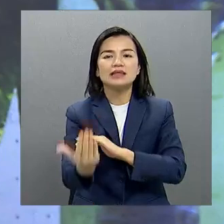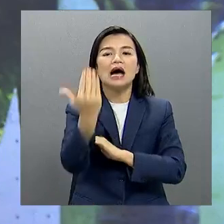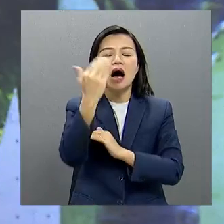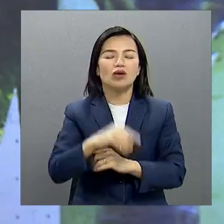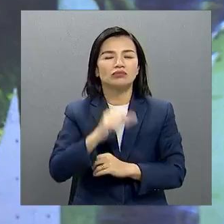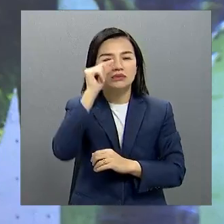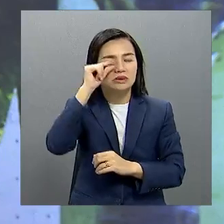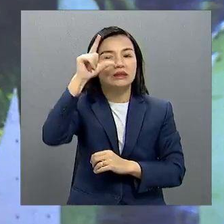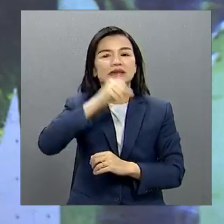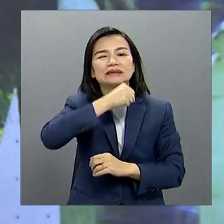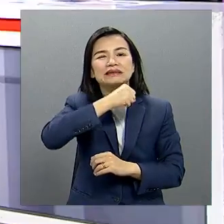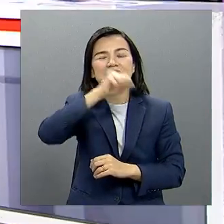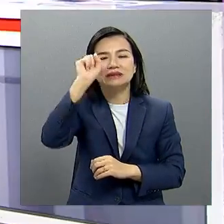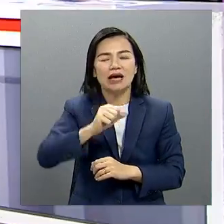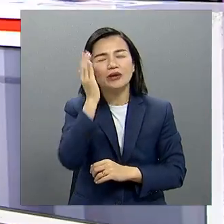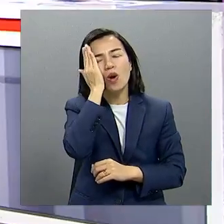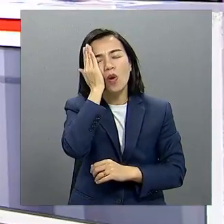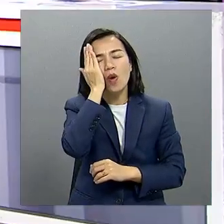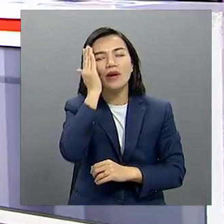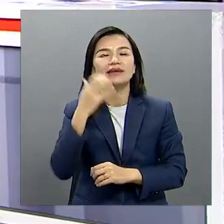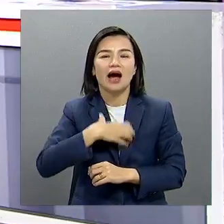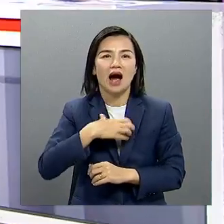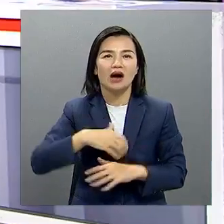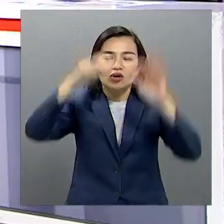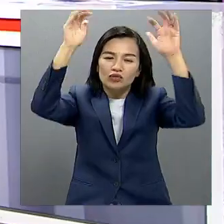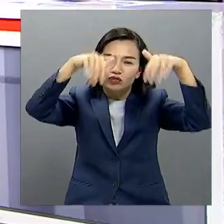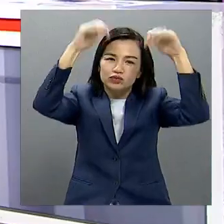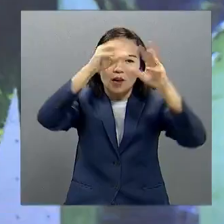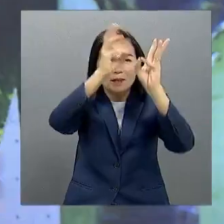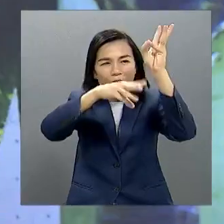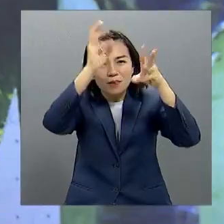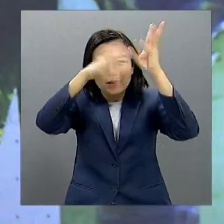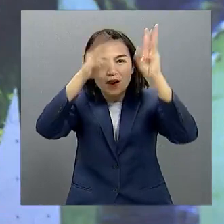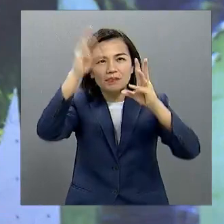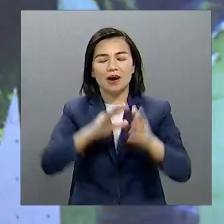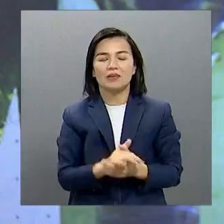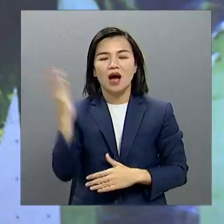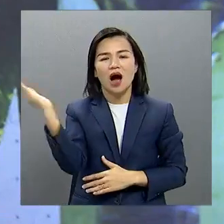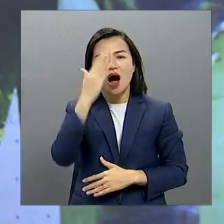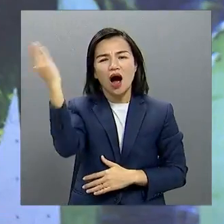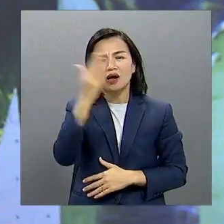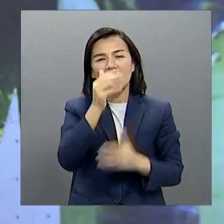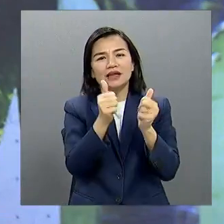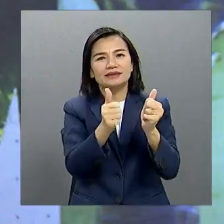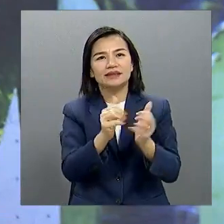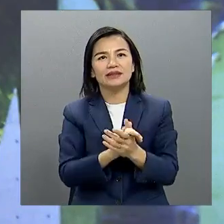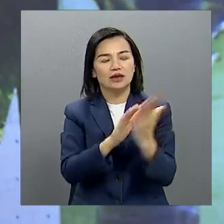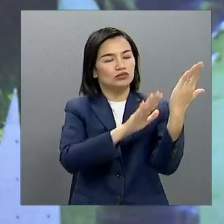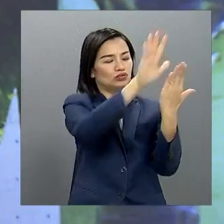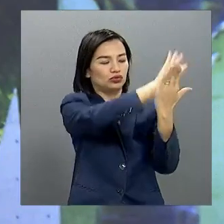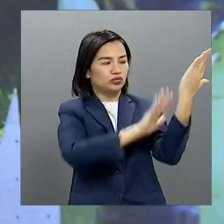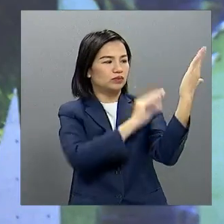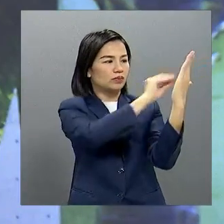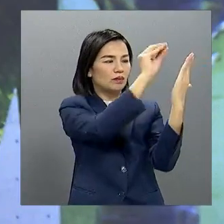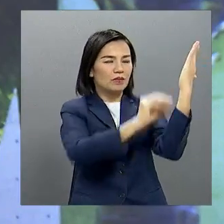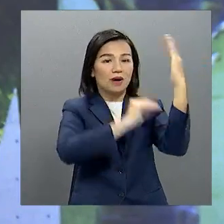ศเนาะ น่านอน โอ้อากาศแบบฝนโปรยๆโอ้อากาศดีๆแบบนี้คือสภาพอากาศในหลายๆพื้นที่ที่มีฝนตกเกือบทุ